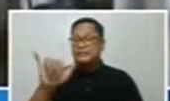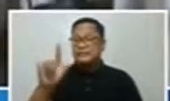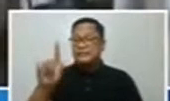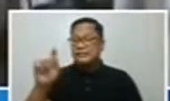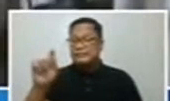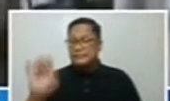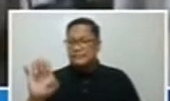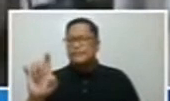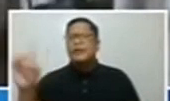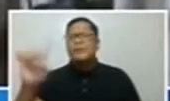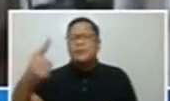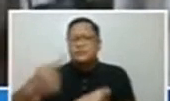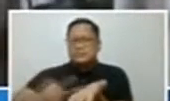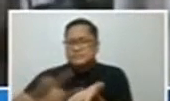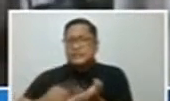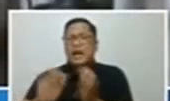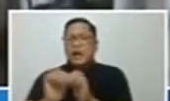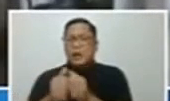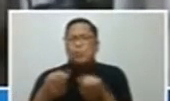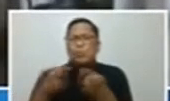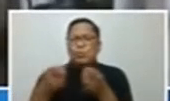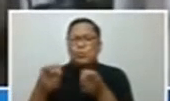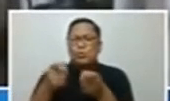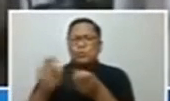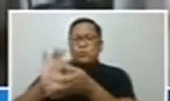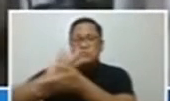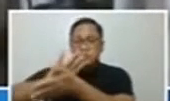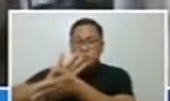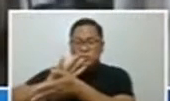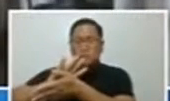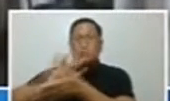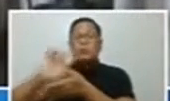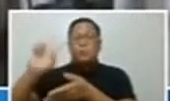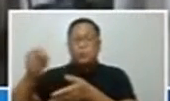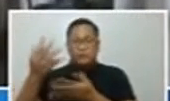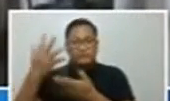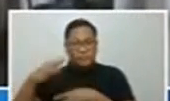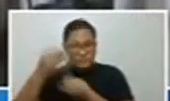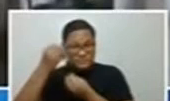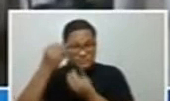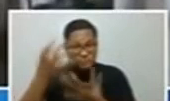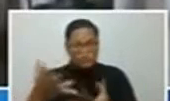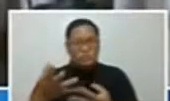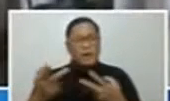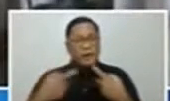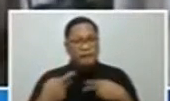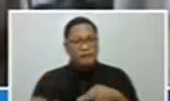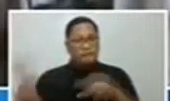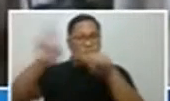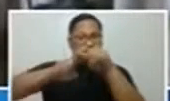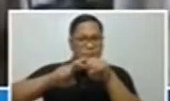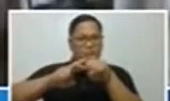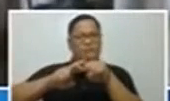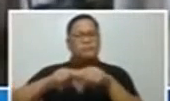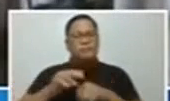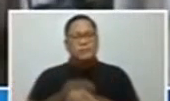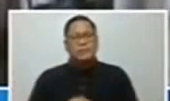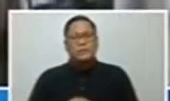No? Kaya ang request ng ating mga local government officials, no, nagkaroon kami ng pulong doon, yung mga governors at